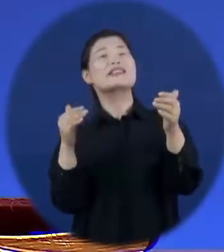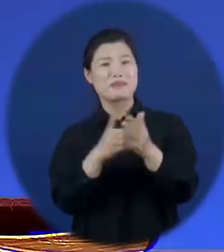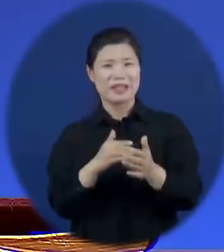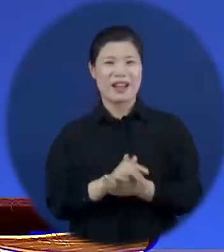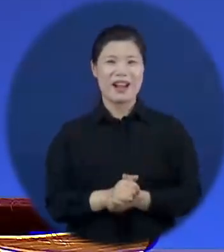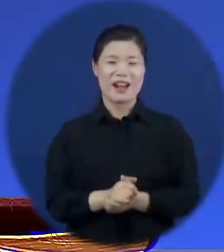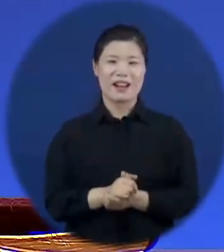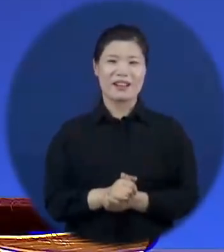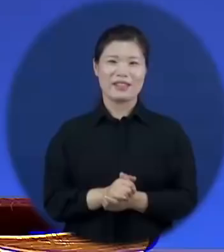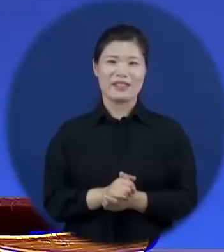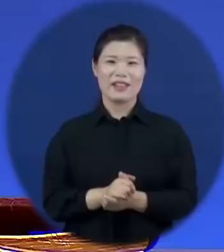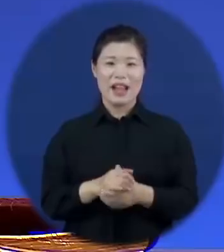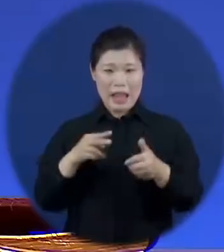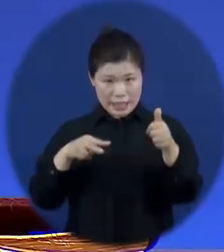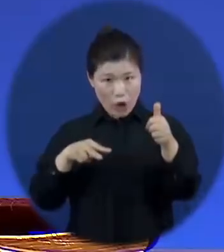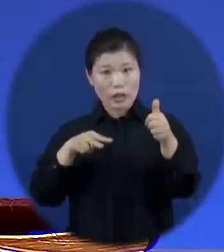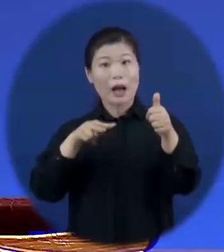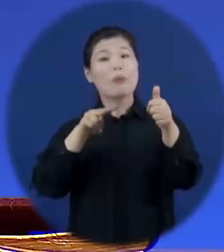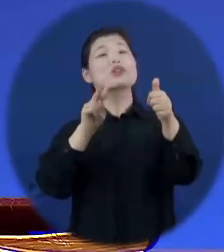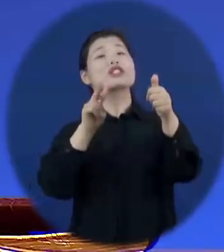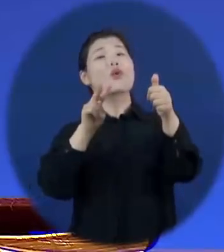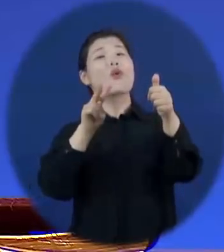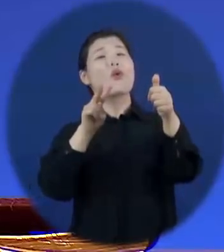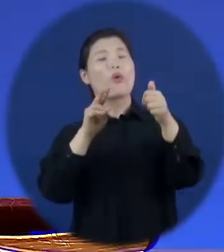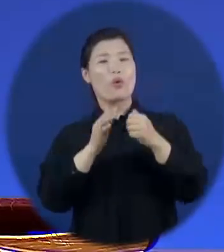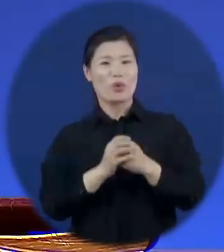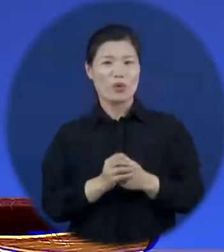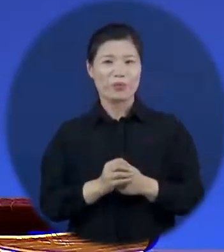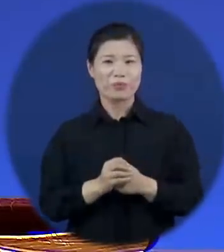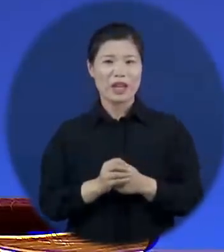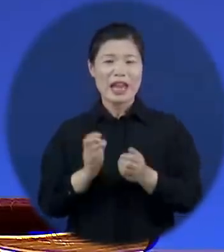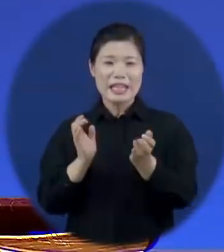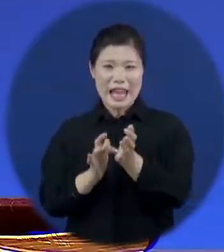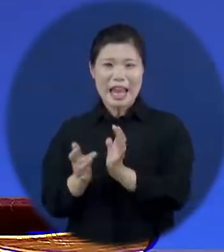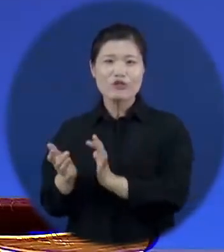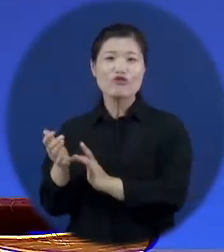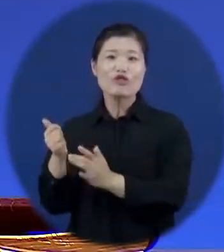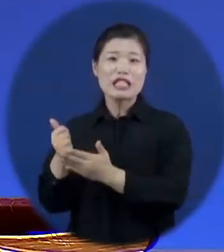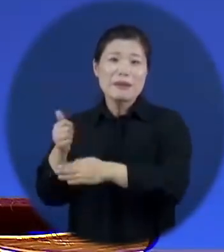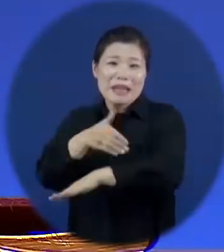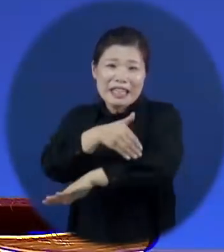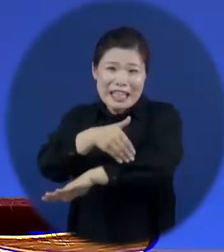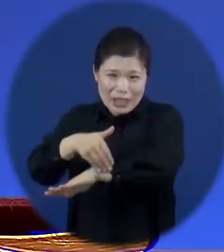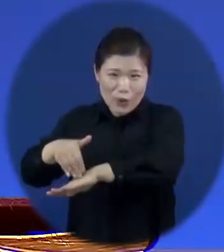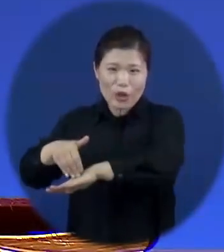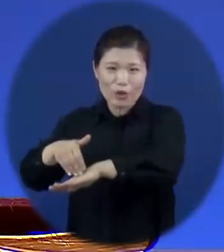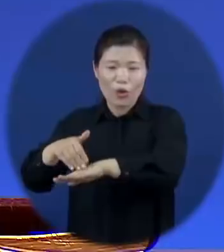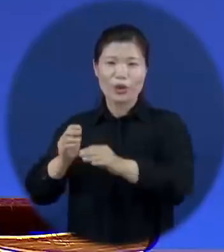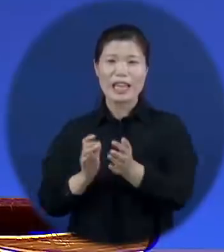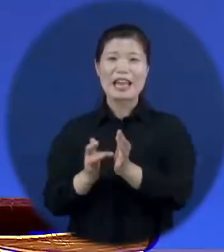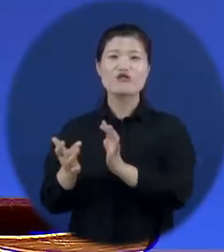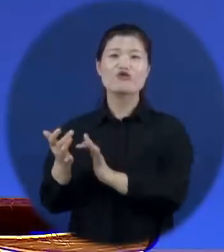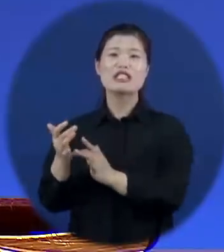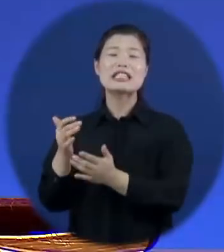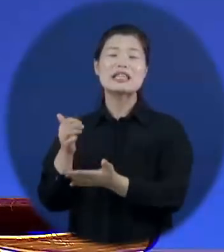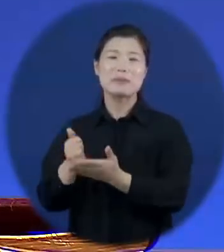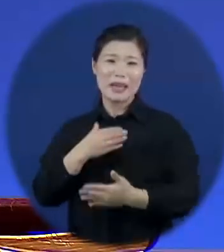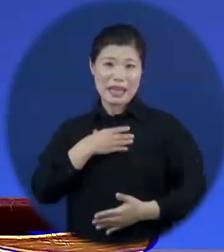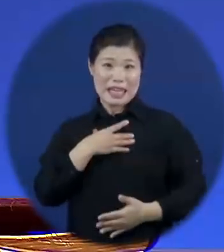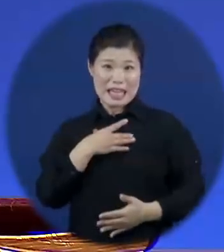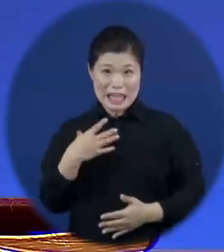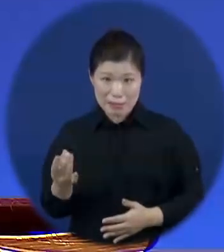쳐다보시고, 이 쳐다보시고, 예수님께서 의도적으로, 예수님께서